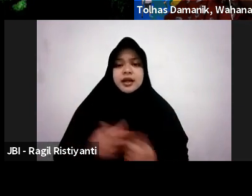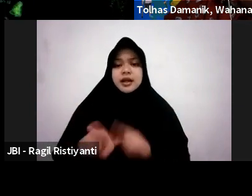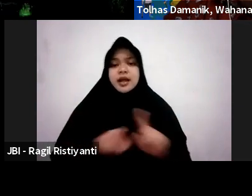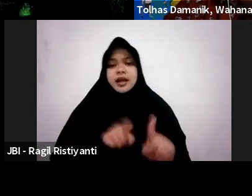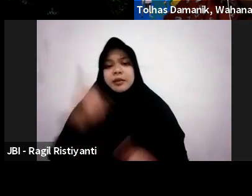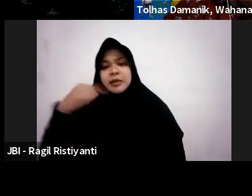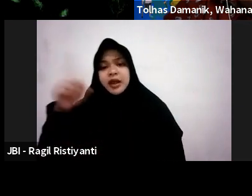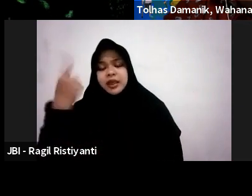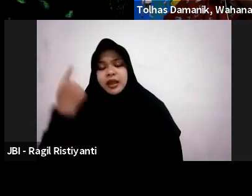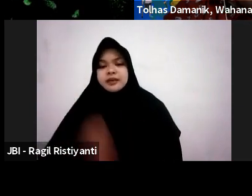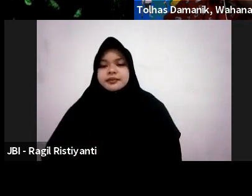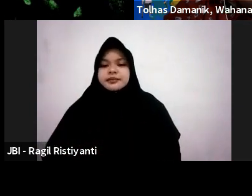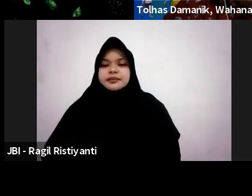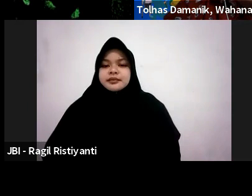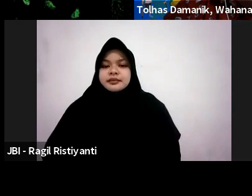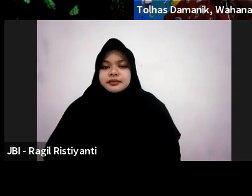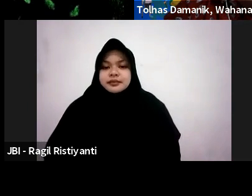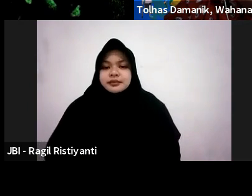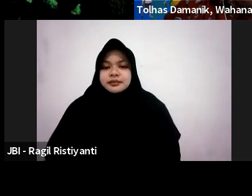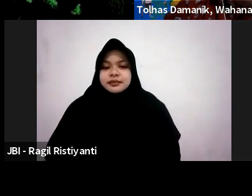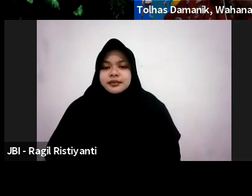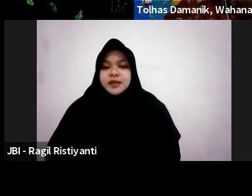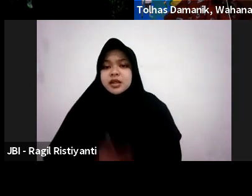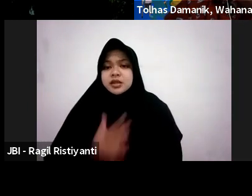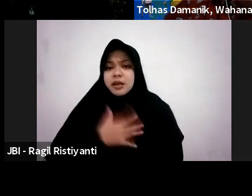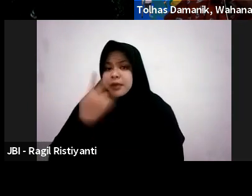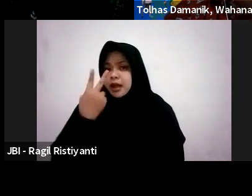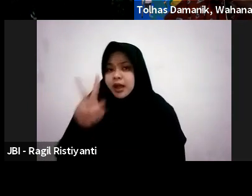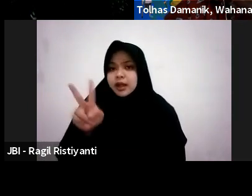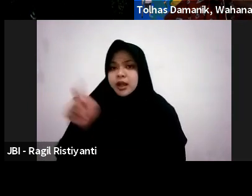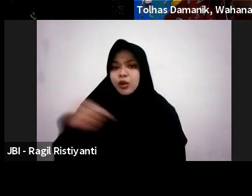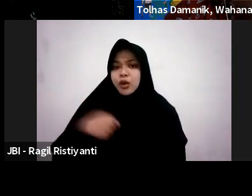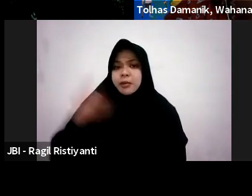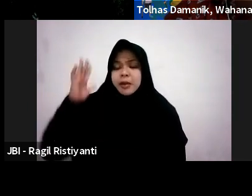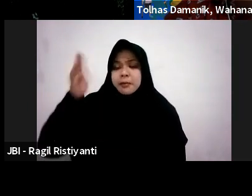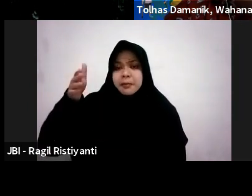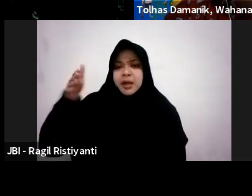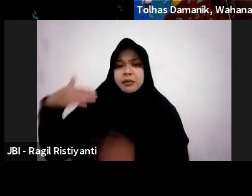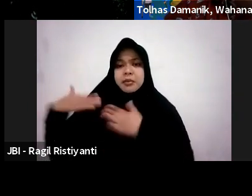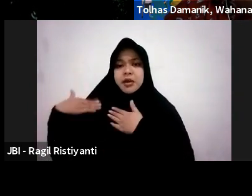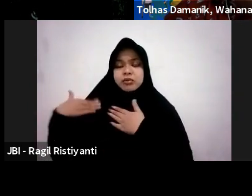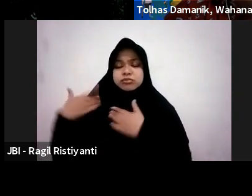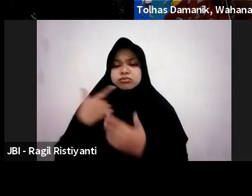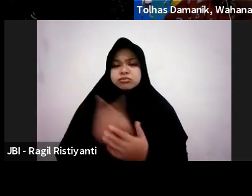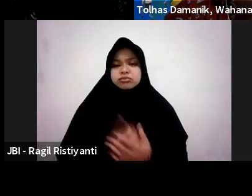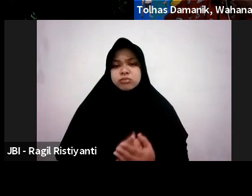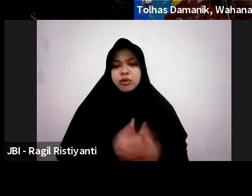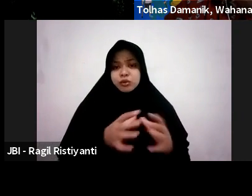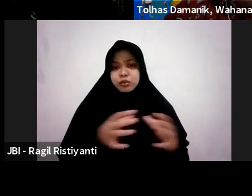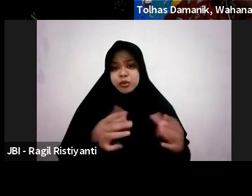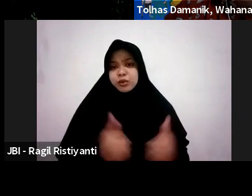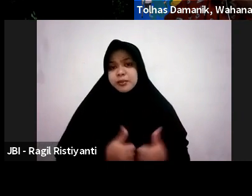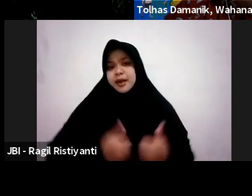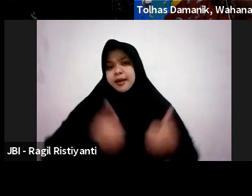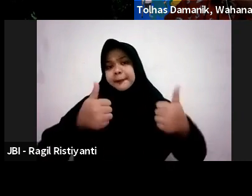nah kemudian saya melihat bahwa sekarang itu peran pemangku kepentingan juga sudah sudah lumayan luar